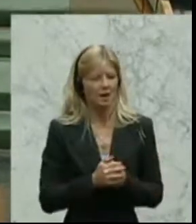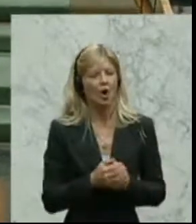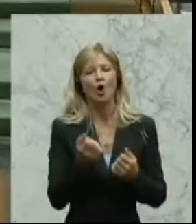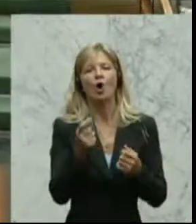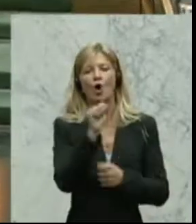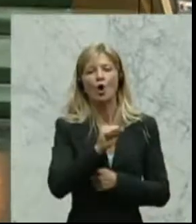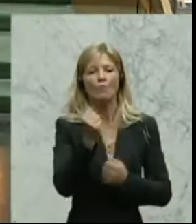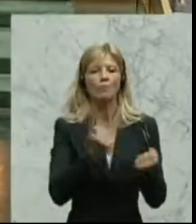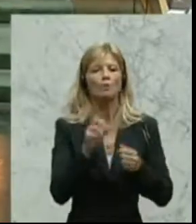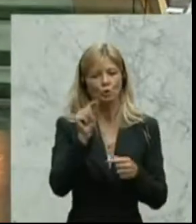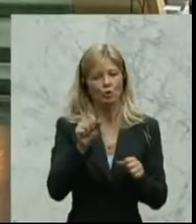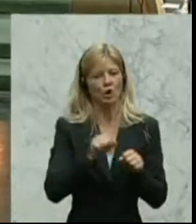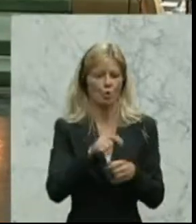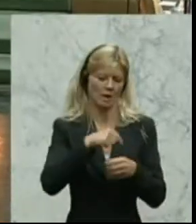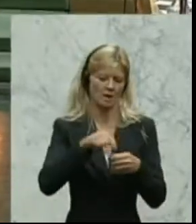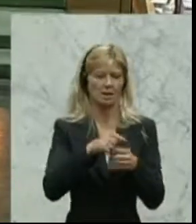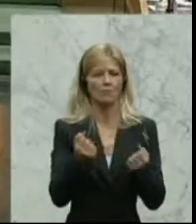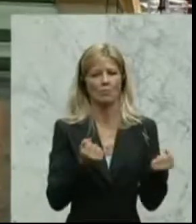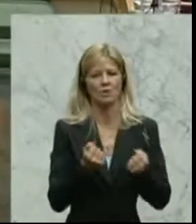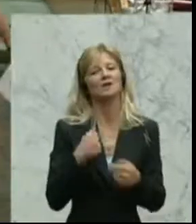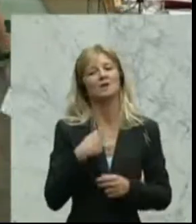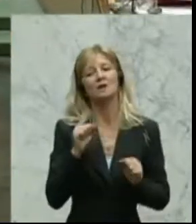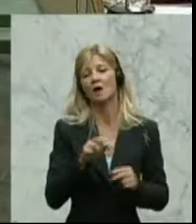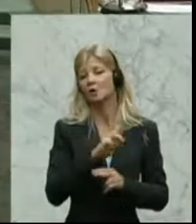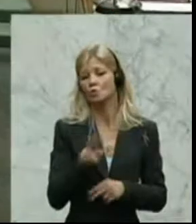sagen, Kuala Lumpur und auf Wiedersehen.